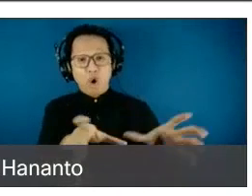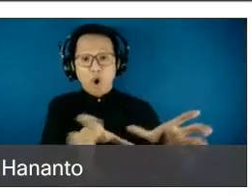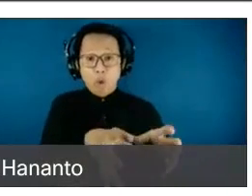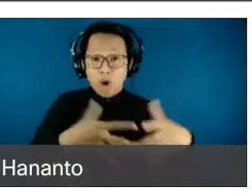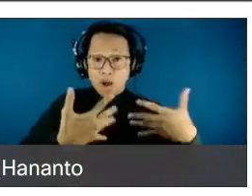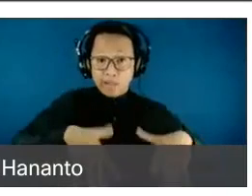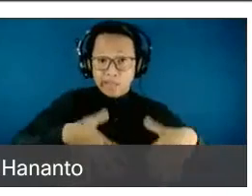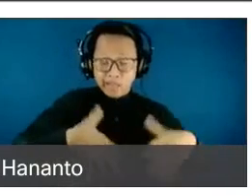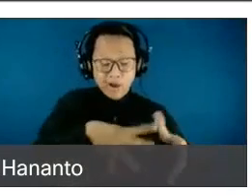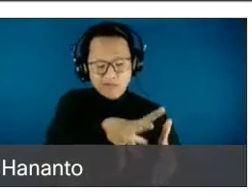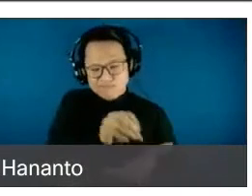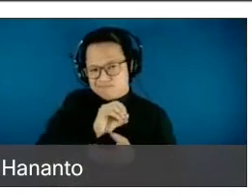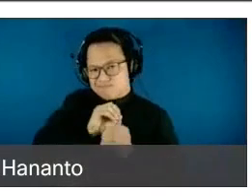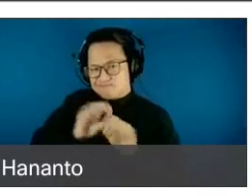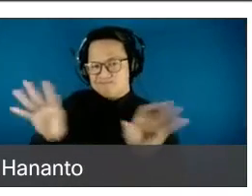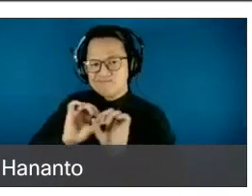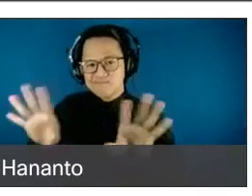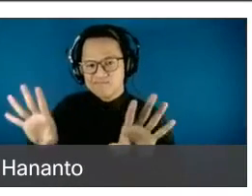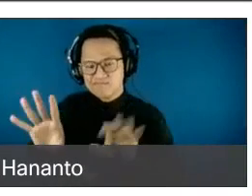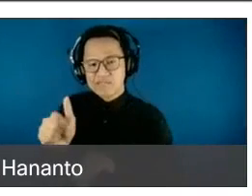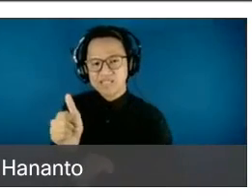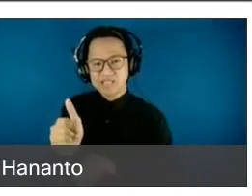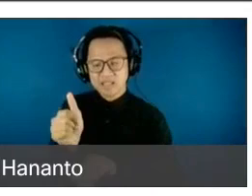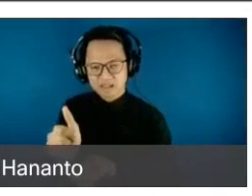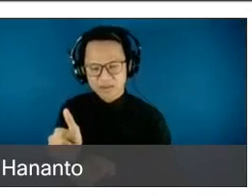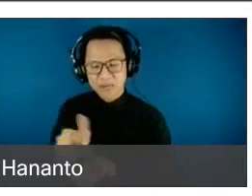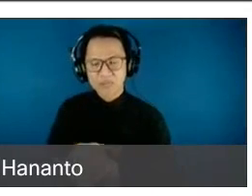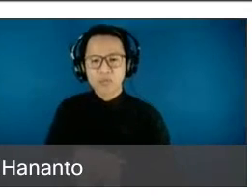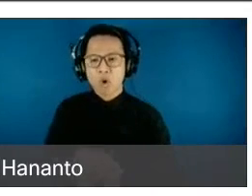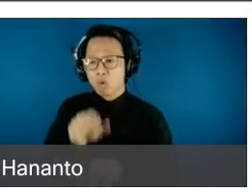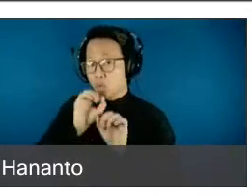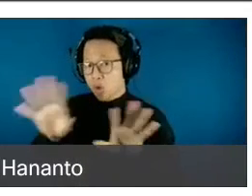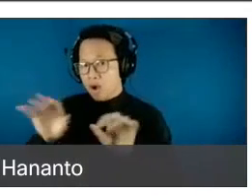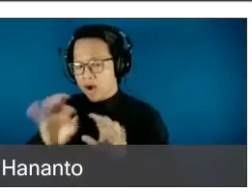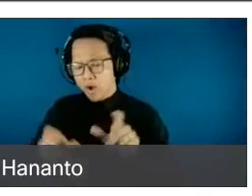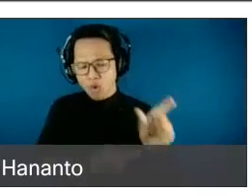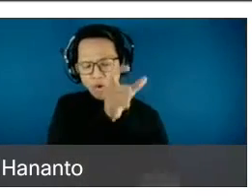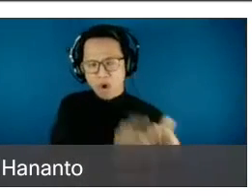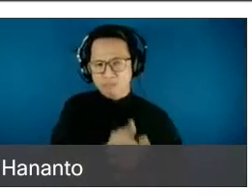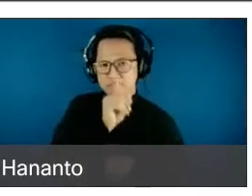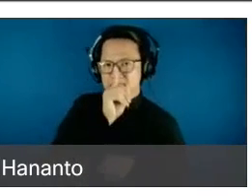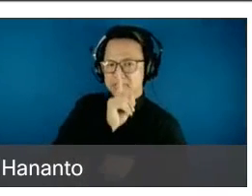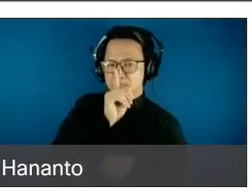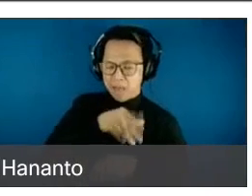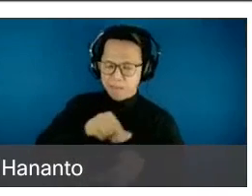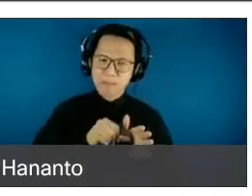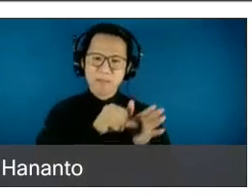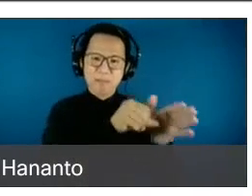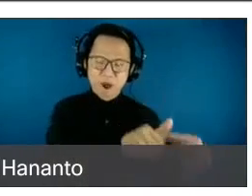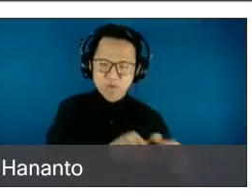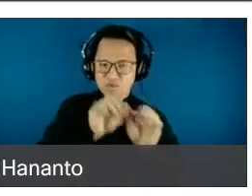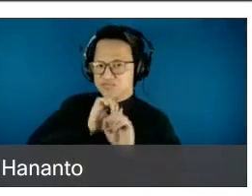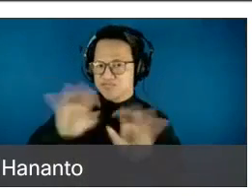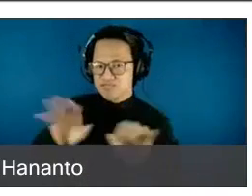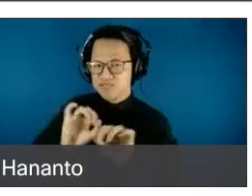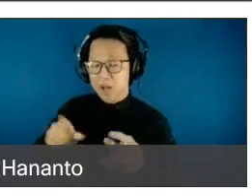disampaikan, menyampaikan suara-suara dari orang-orang yang belum terdengar suaranya atau the voiceless, dan juga mengedukasi